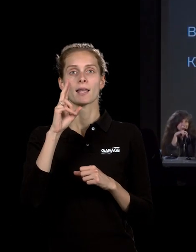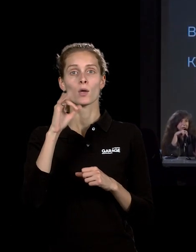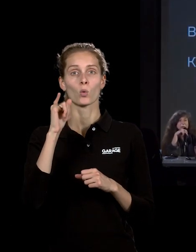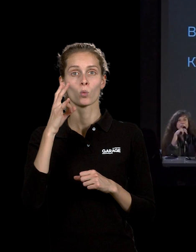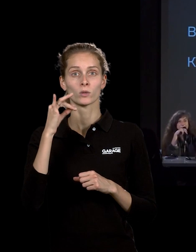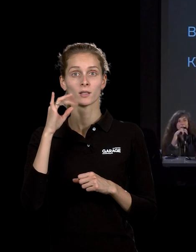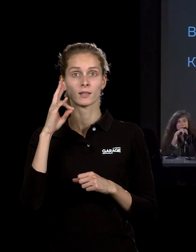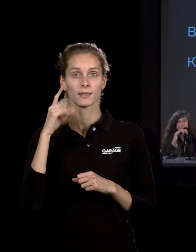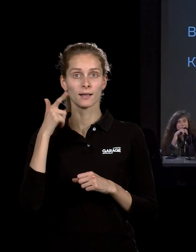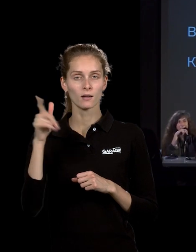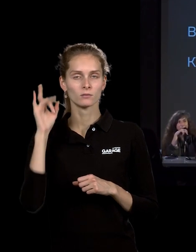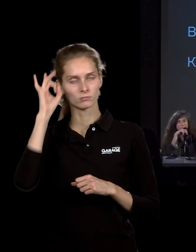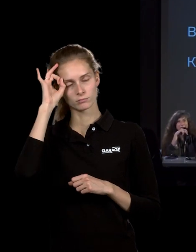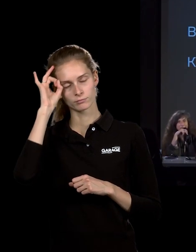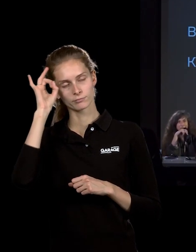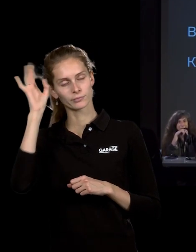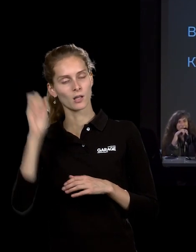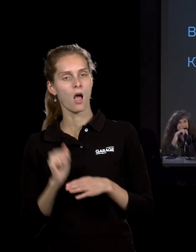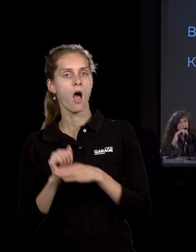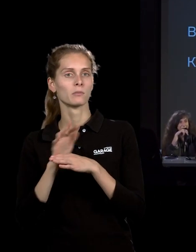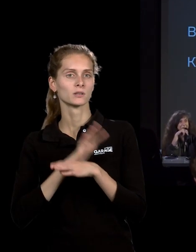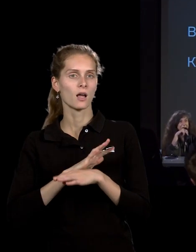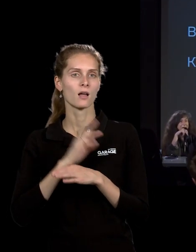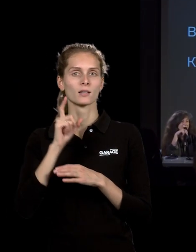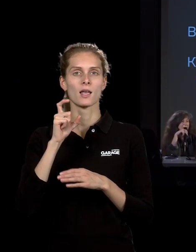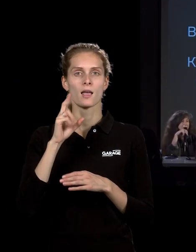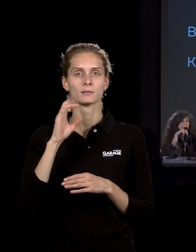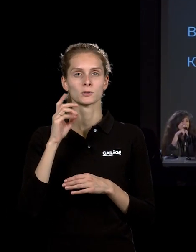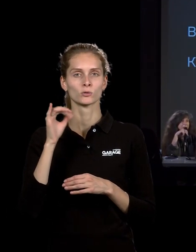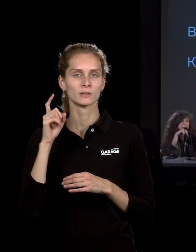из самых знаменитых в то время абстрактных экспрессионистов,